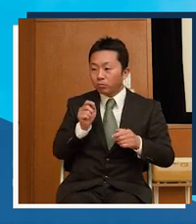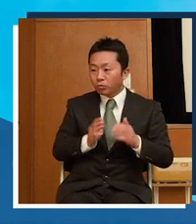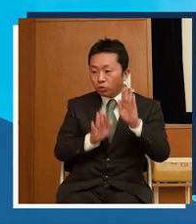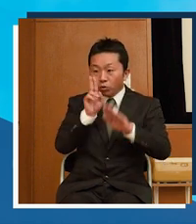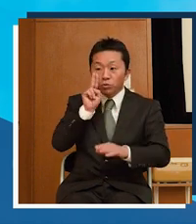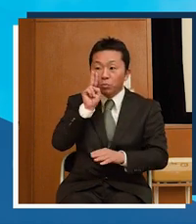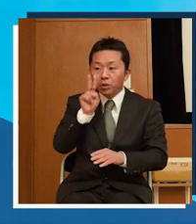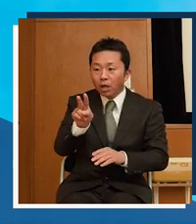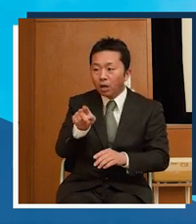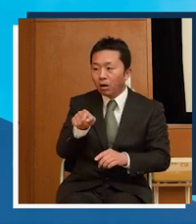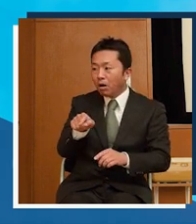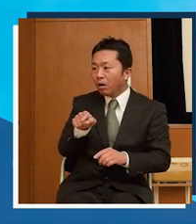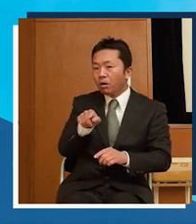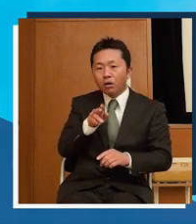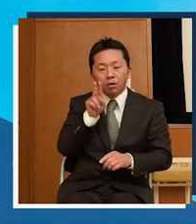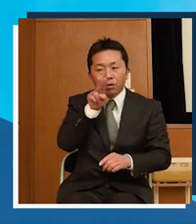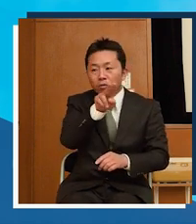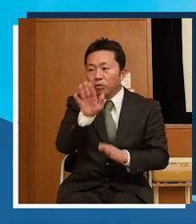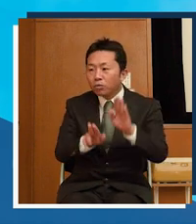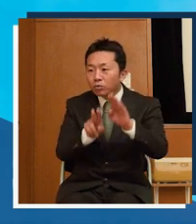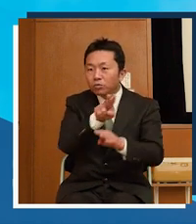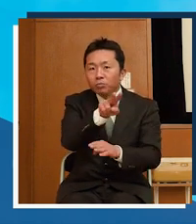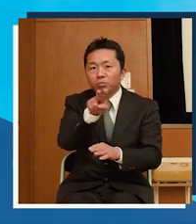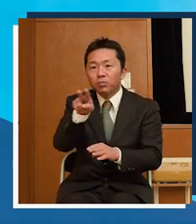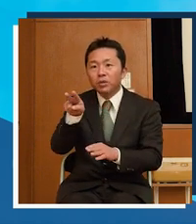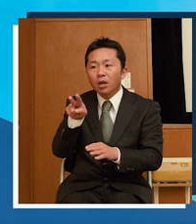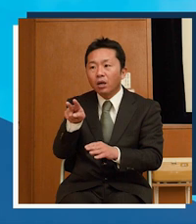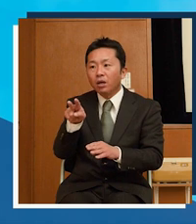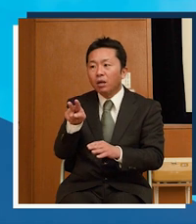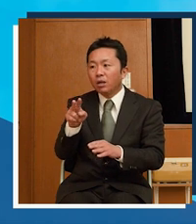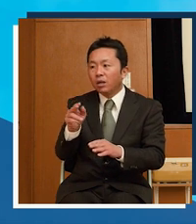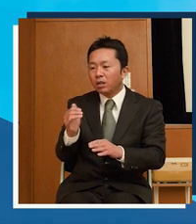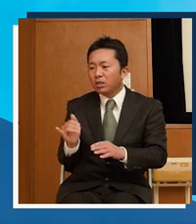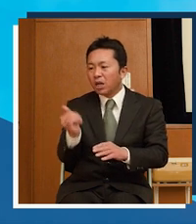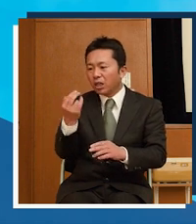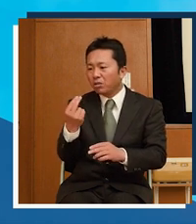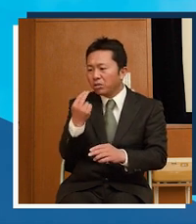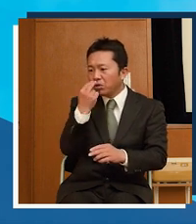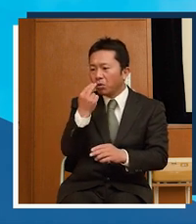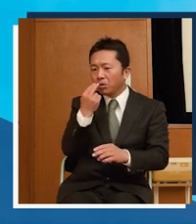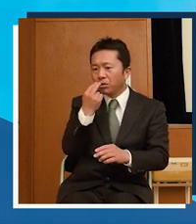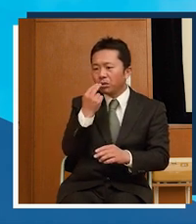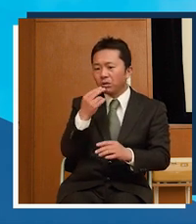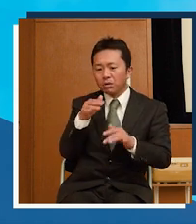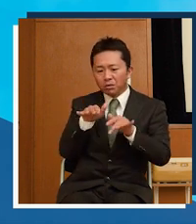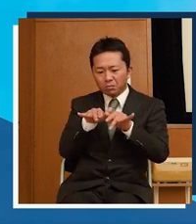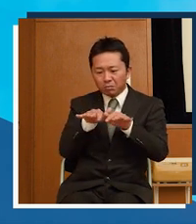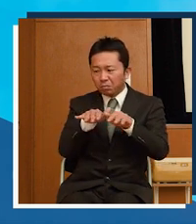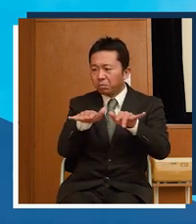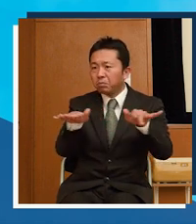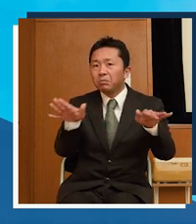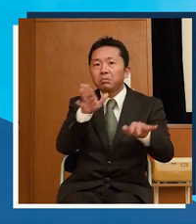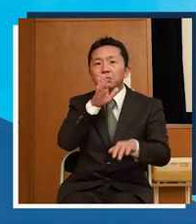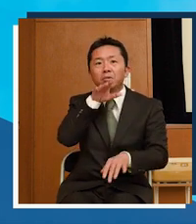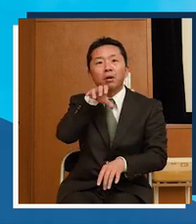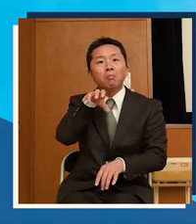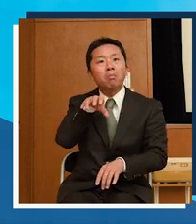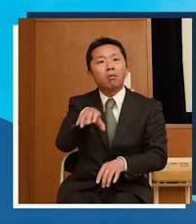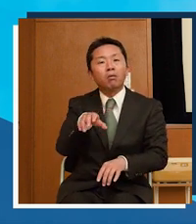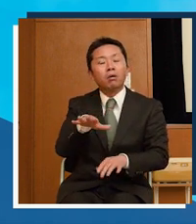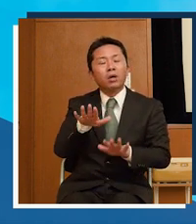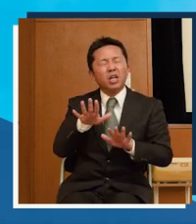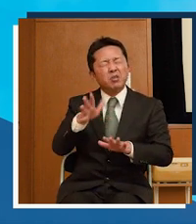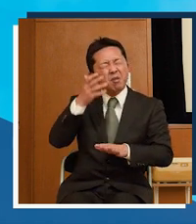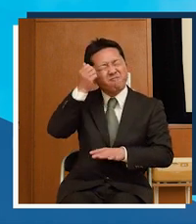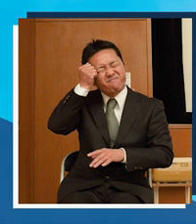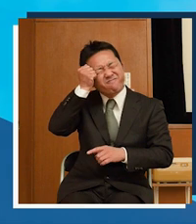発することなくその見つめ続けているゴムの焼ける匂いやオイルの焼ける匂いが漂う現場を今でも